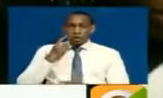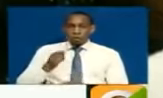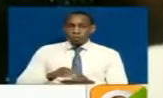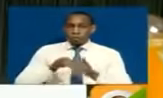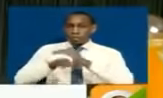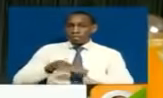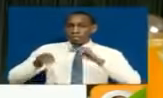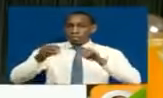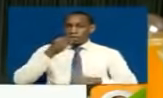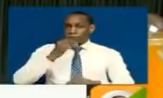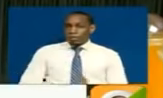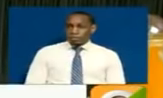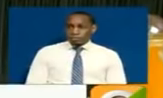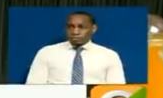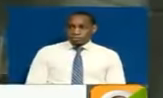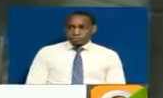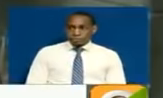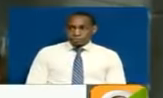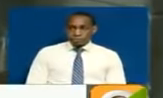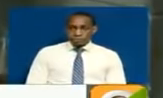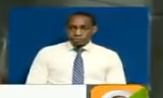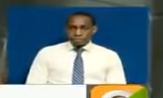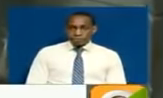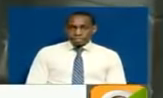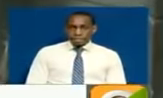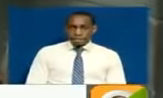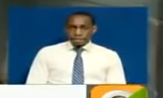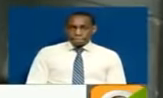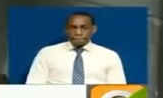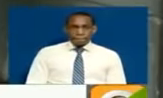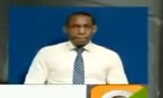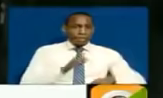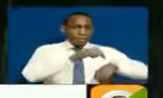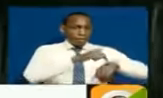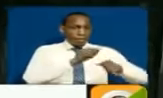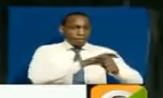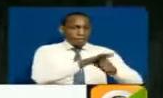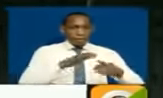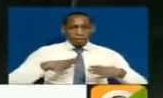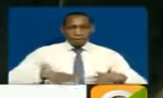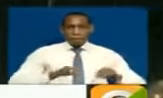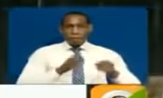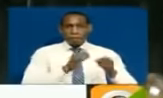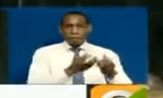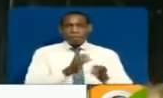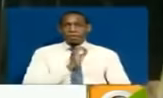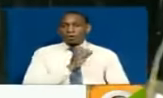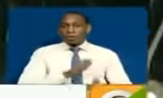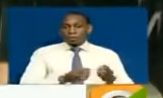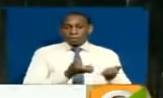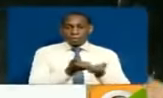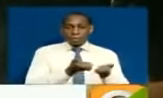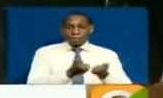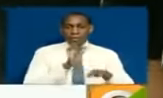mzuri. Hivyo ndio tunapata customers wetu sana sana. Na wakati huu wa corona watu wengi wanalalamika kwamba